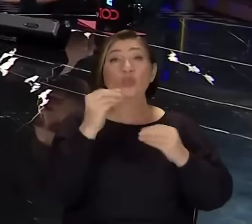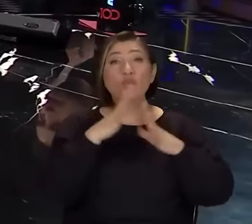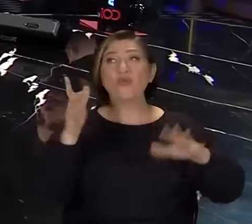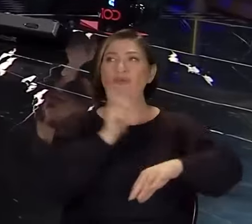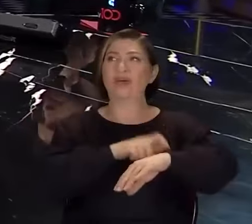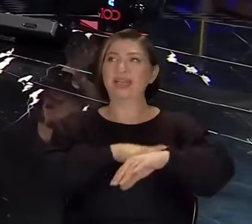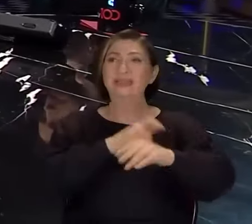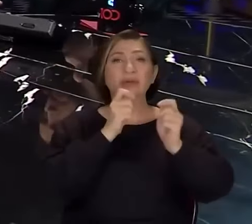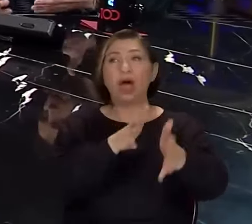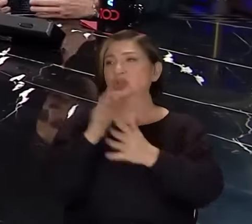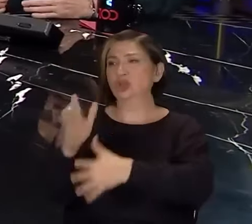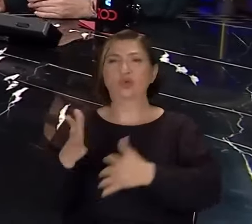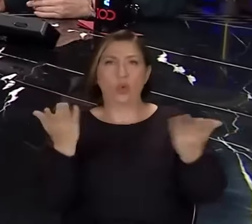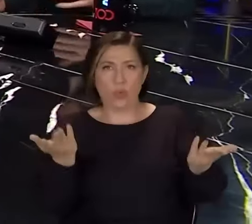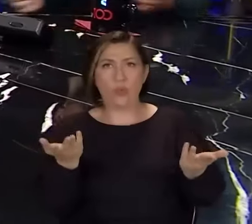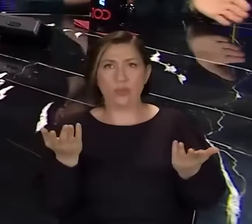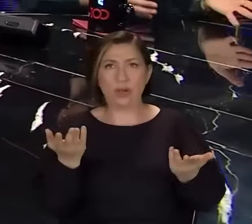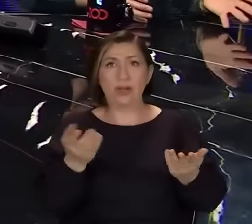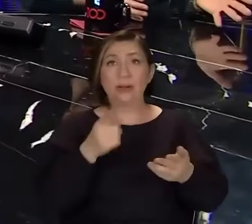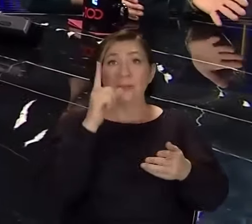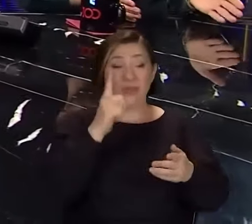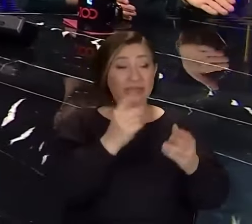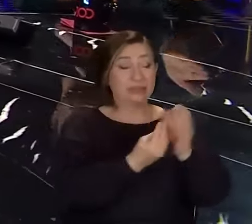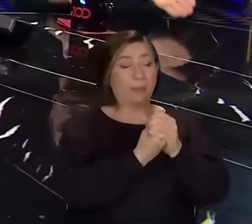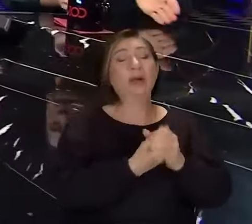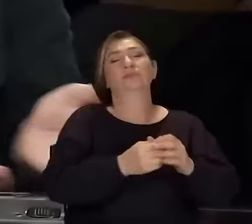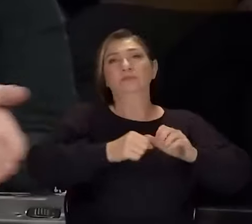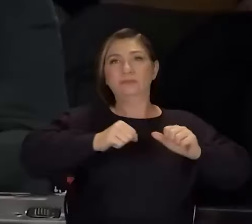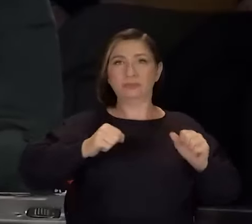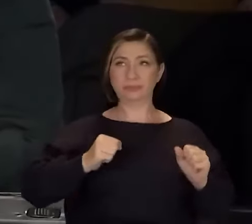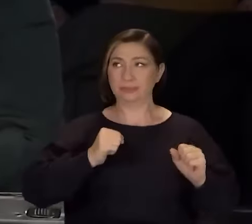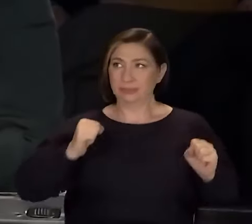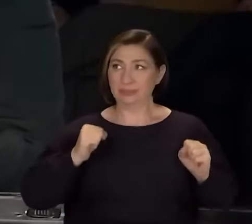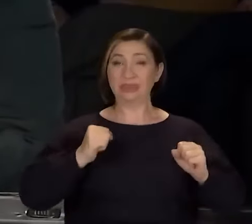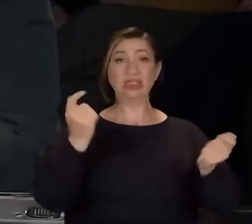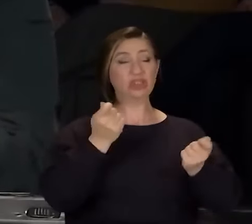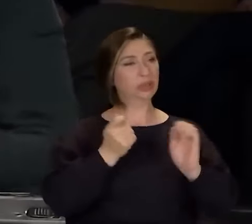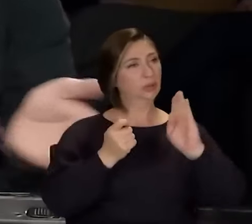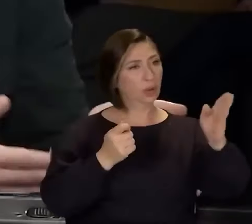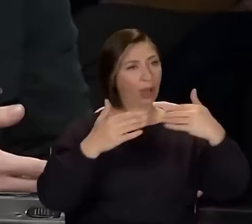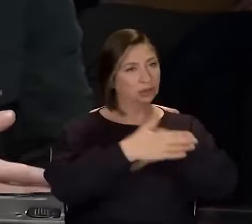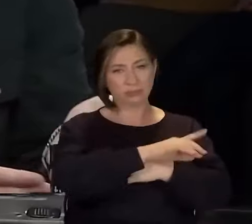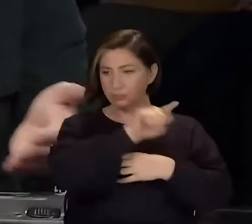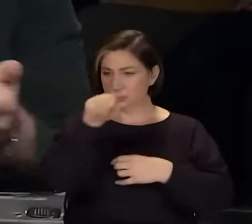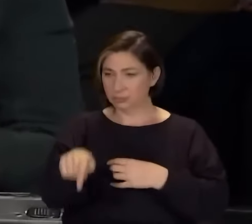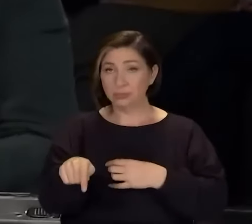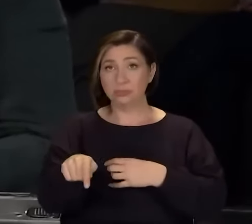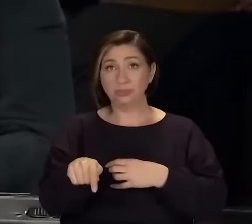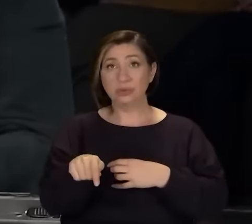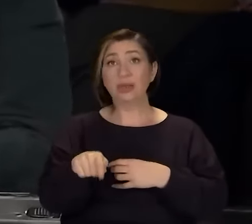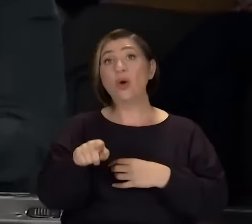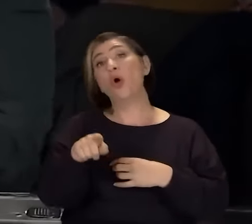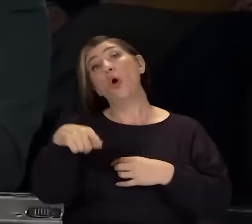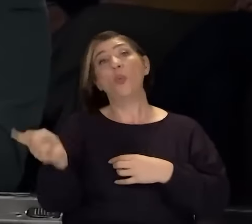vakit harcattıran işler. Yani bir tanesinde sabah kalkıyorum, bayağı bildiğin işe gidiyorum, akşam dönüyorum.